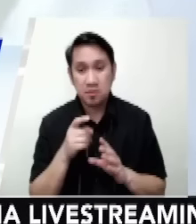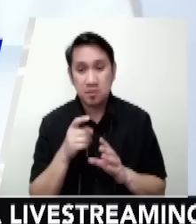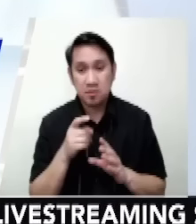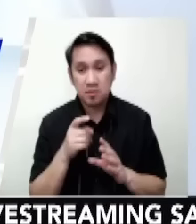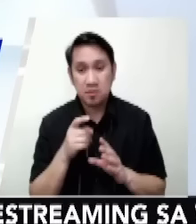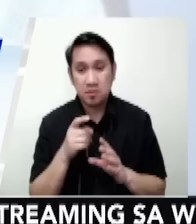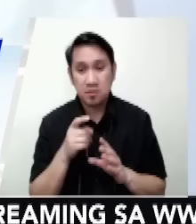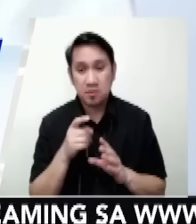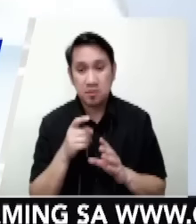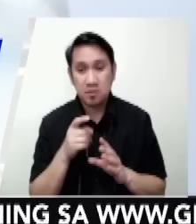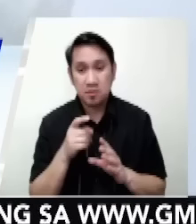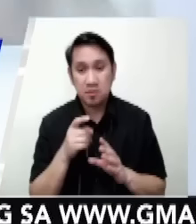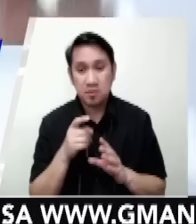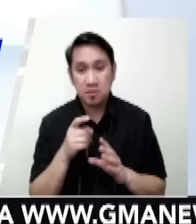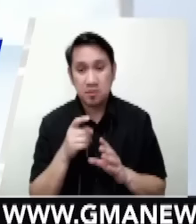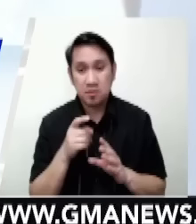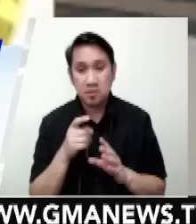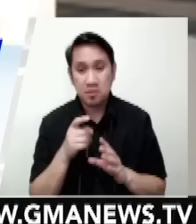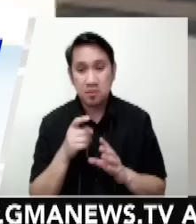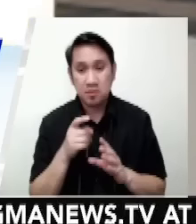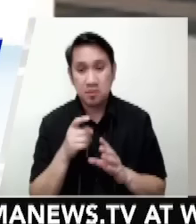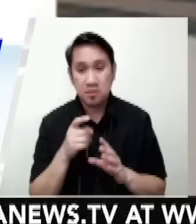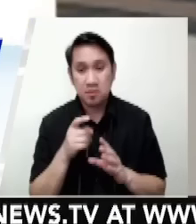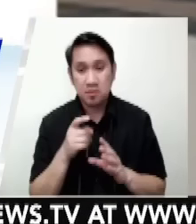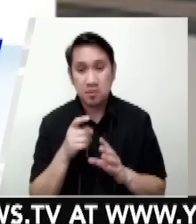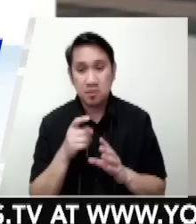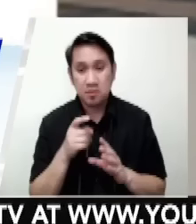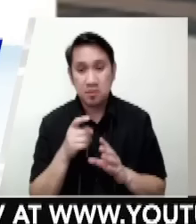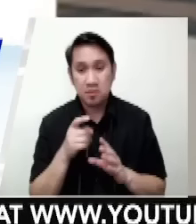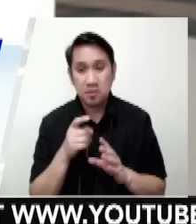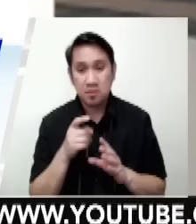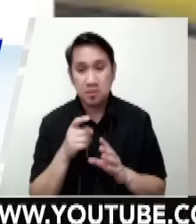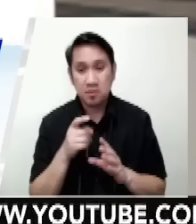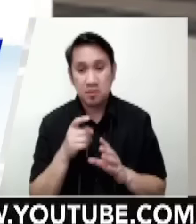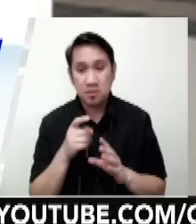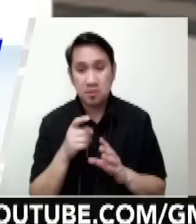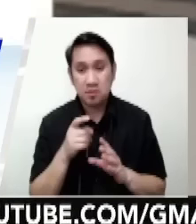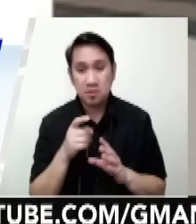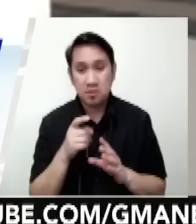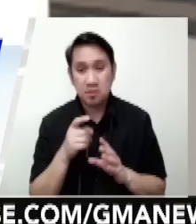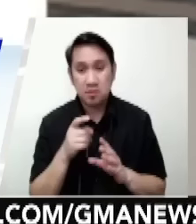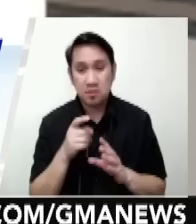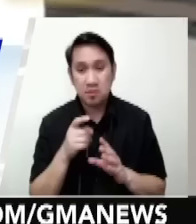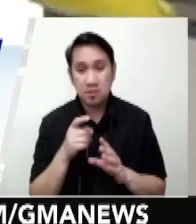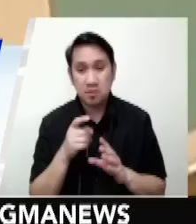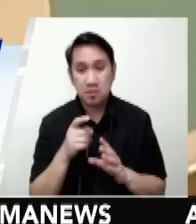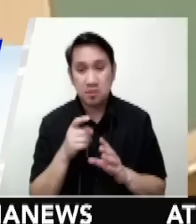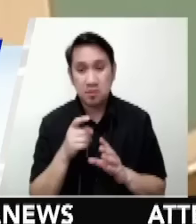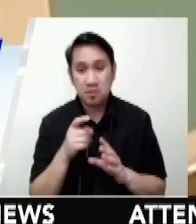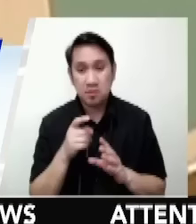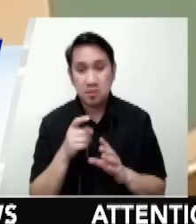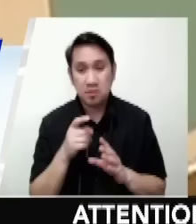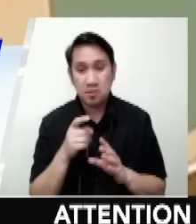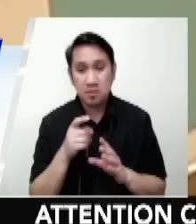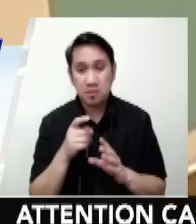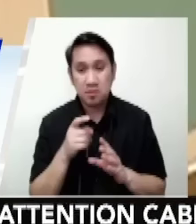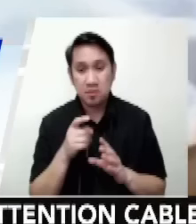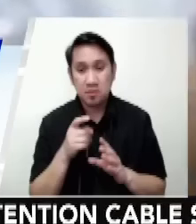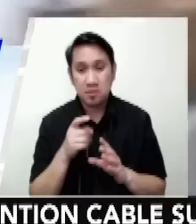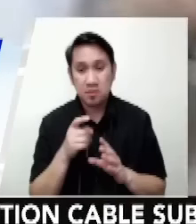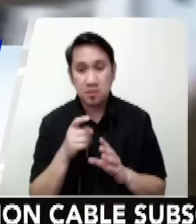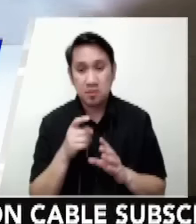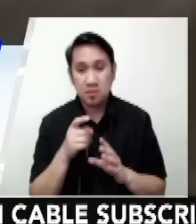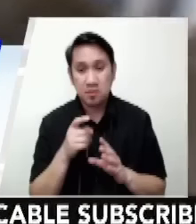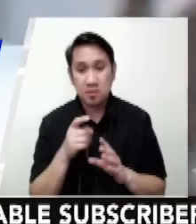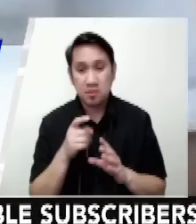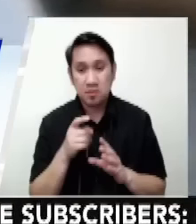Hindi ko bubulsa yan. Atin yan. Tutulong din daw ang NBI sa PCSO at PAGOR laban sa illegal gambling.